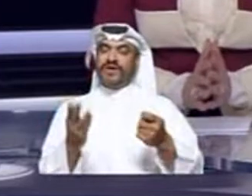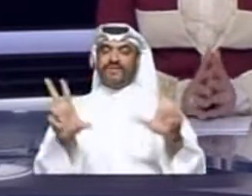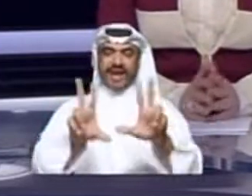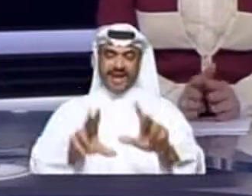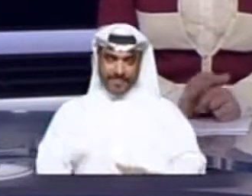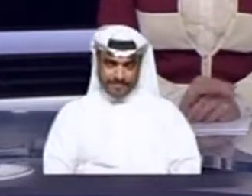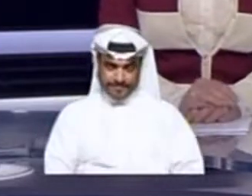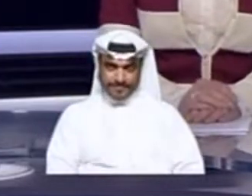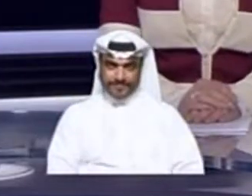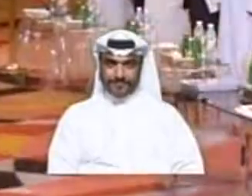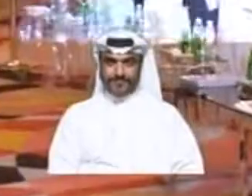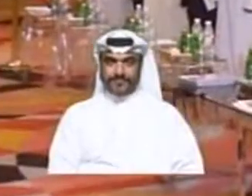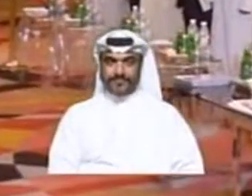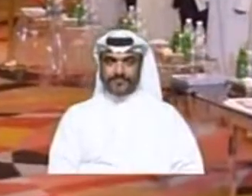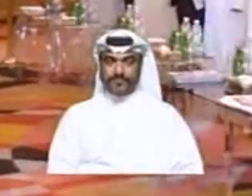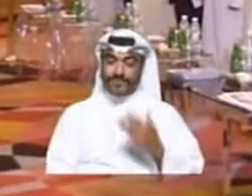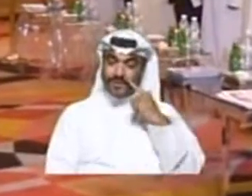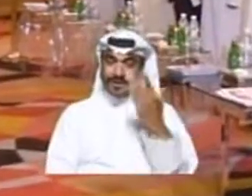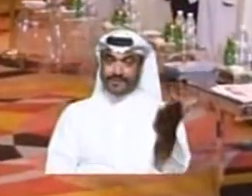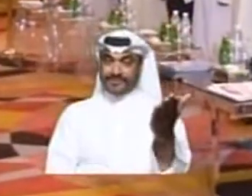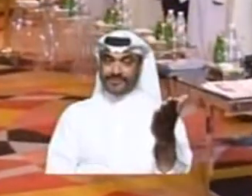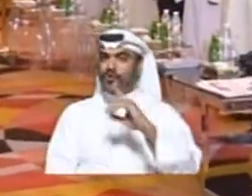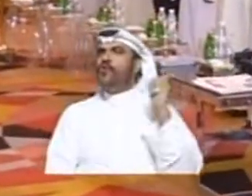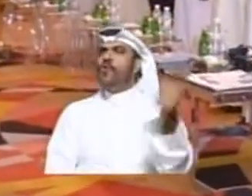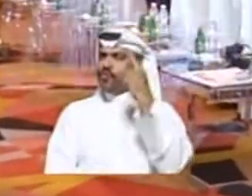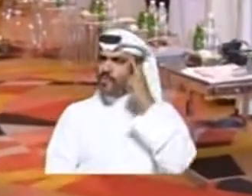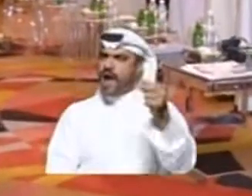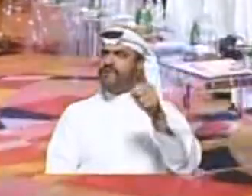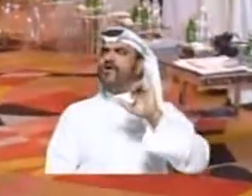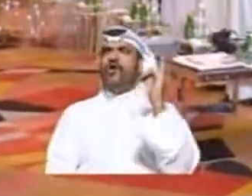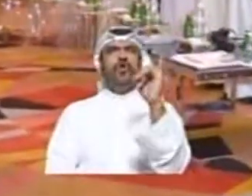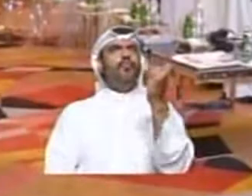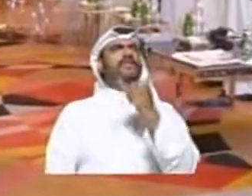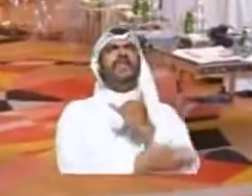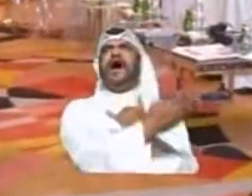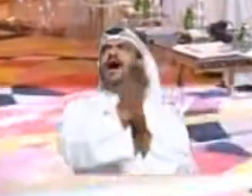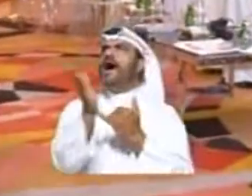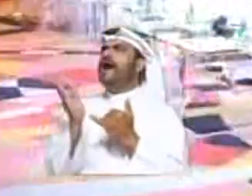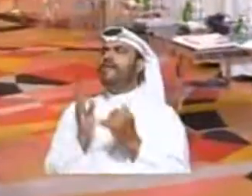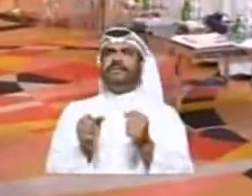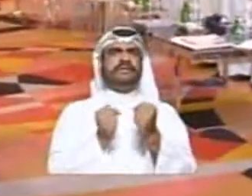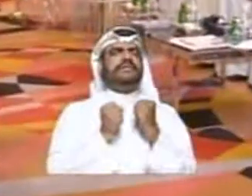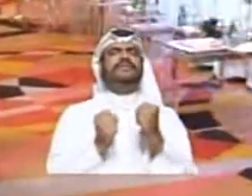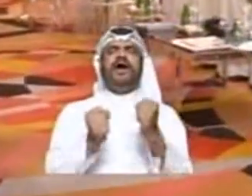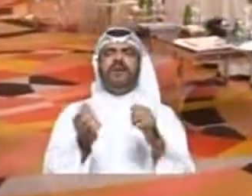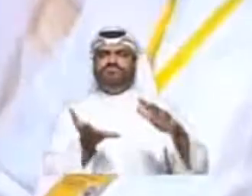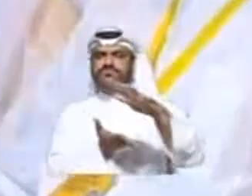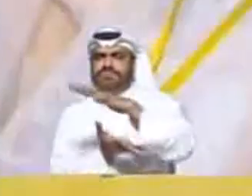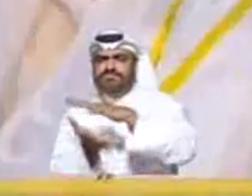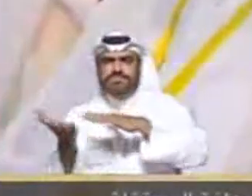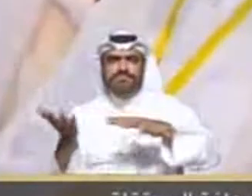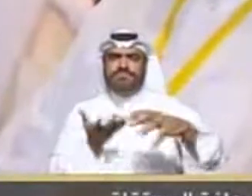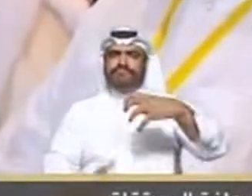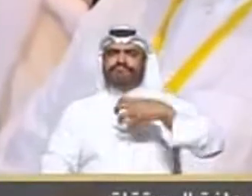الإعلام. في عالم يعاني فيه الإعلام العربي من تحديات جسيمة تلقي بثقلها على